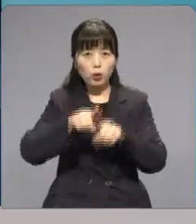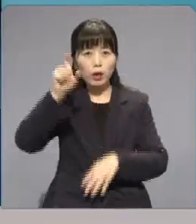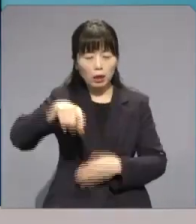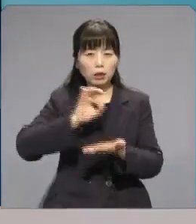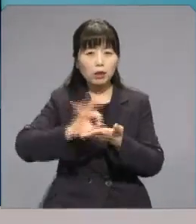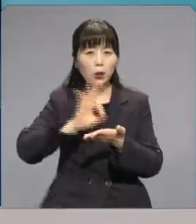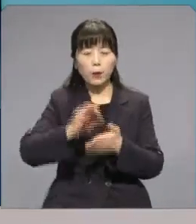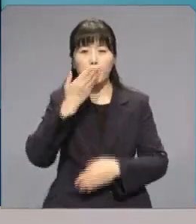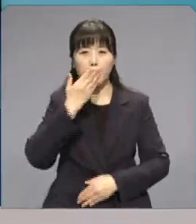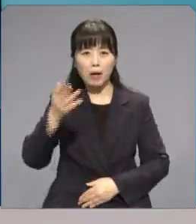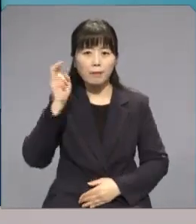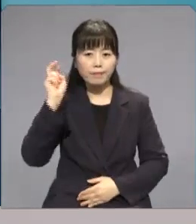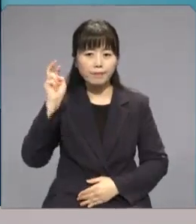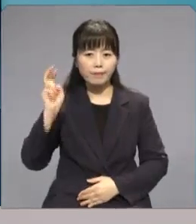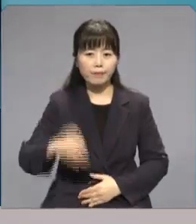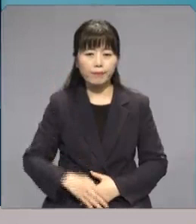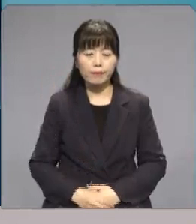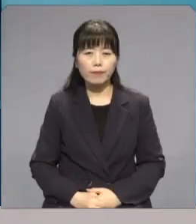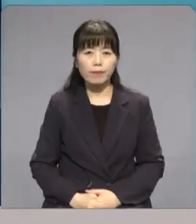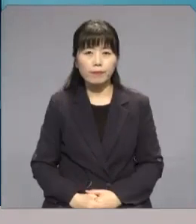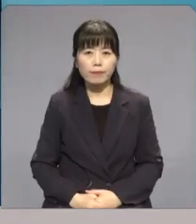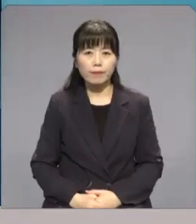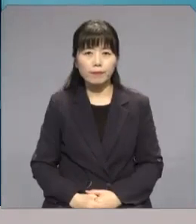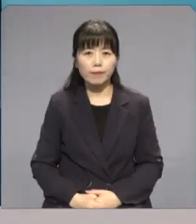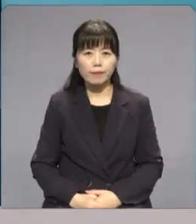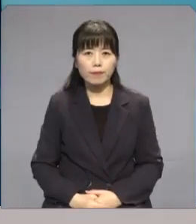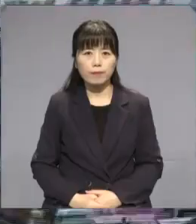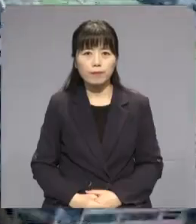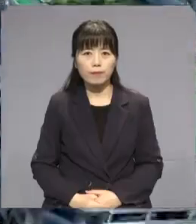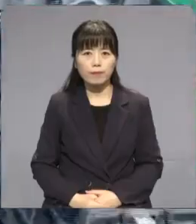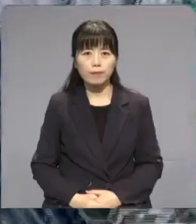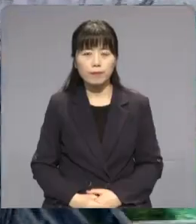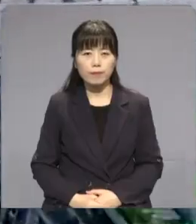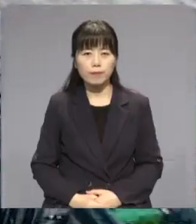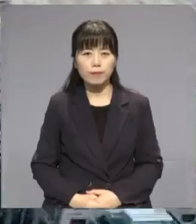쓸 수 있게 됩니다. 권현 기자입니다.